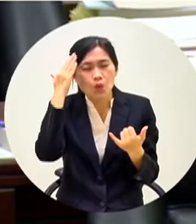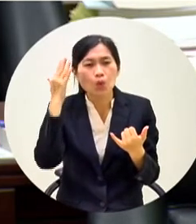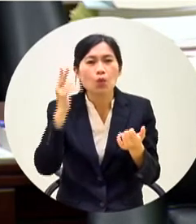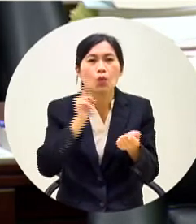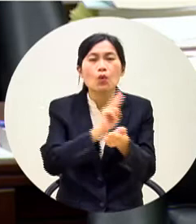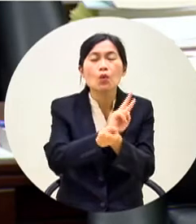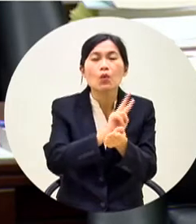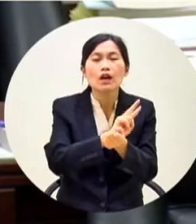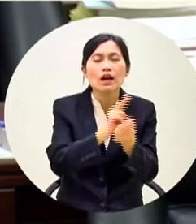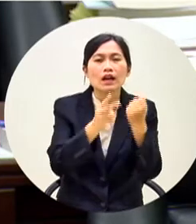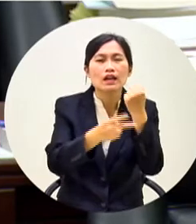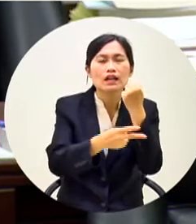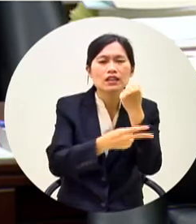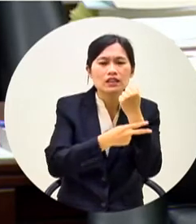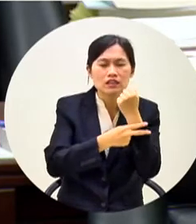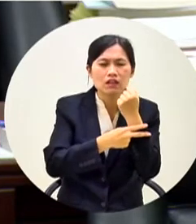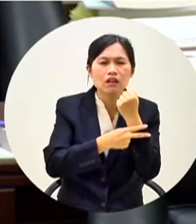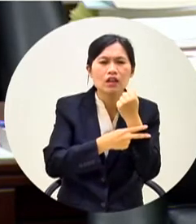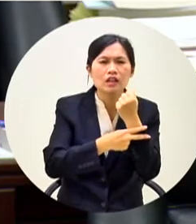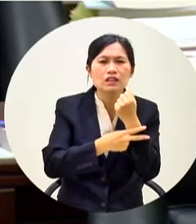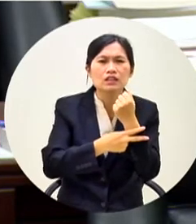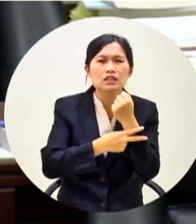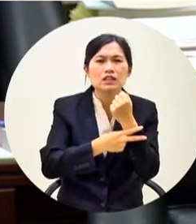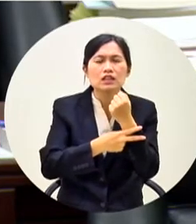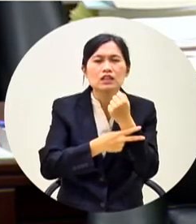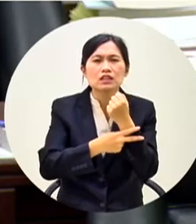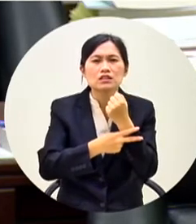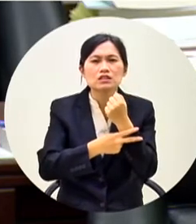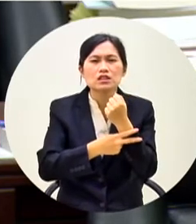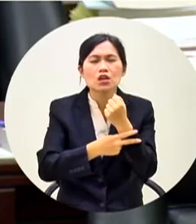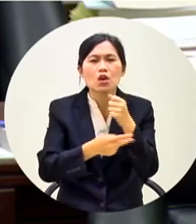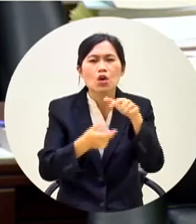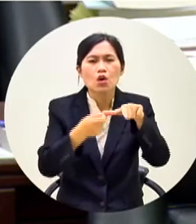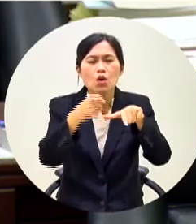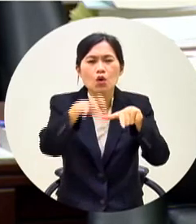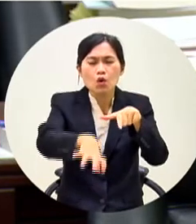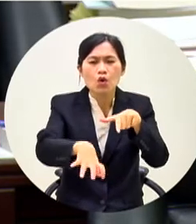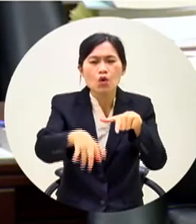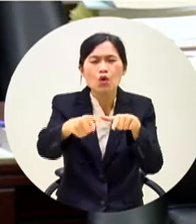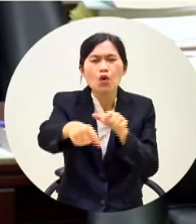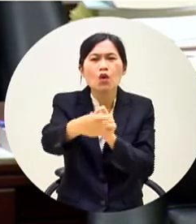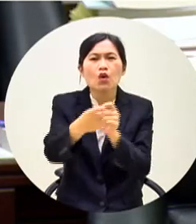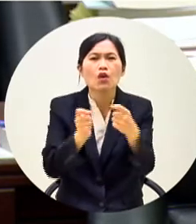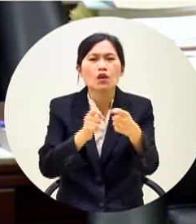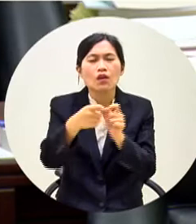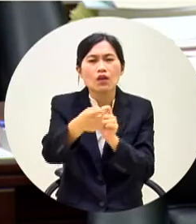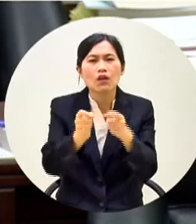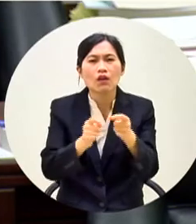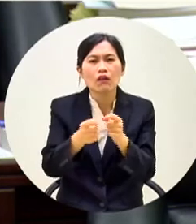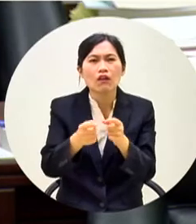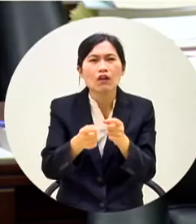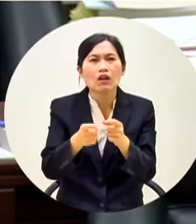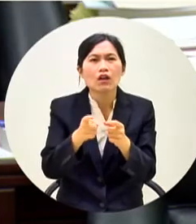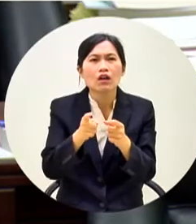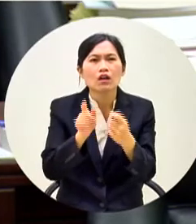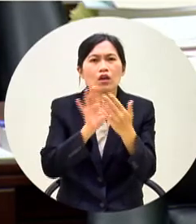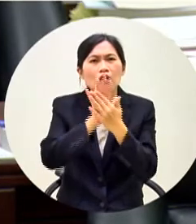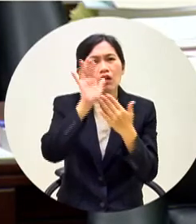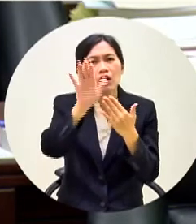啊，规个车拢拄啊拢静静伫咧十号啊桥骹的交流道，啊你看这未来。